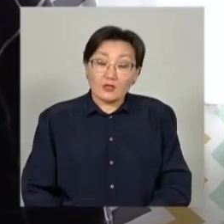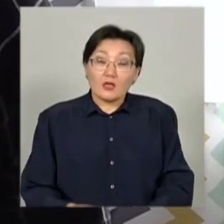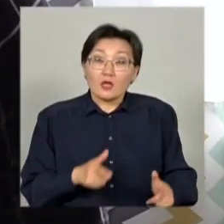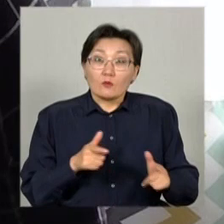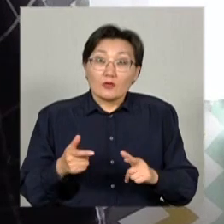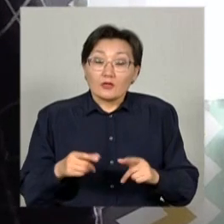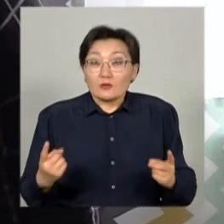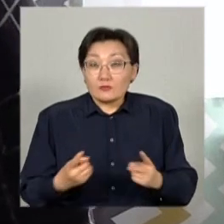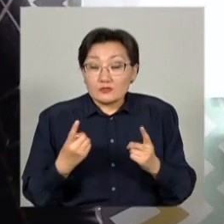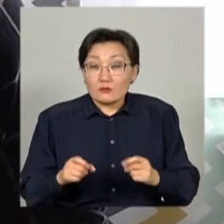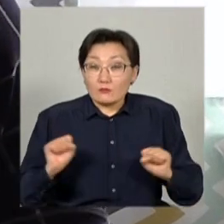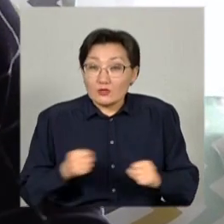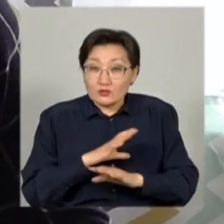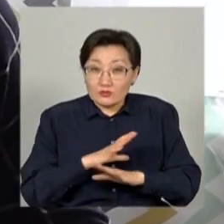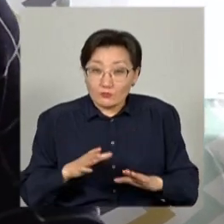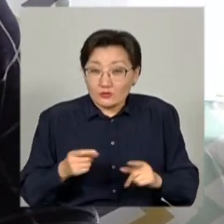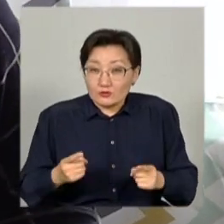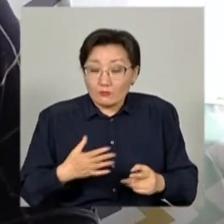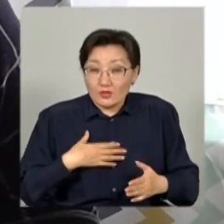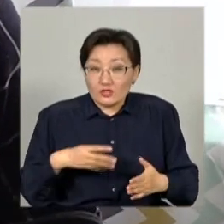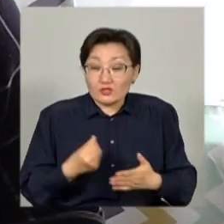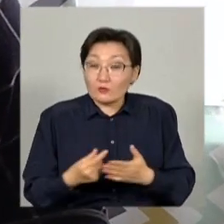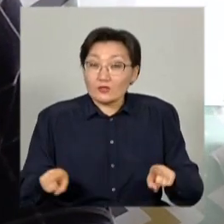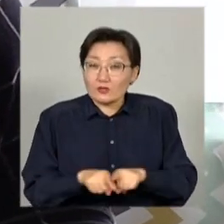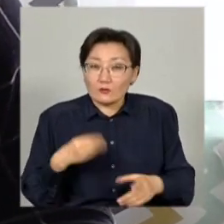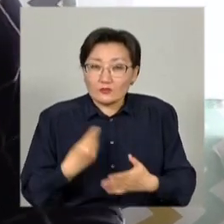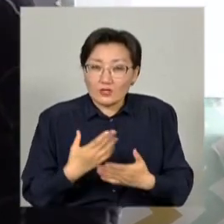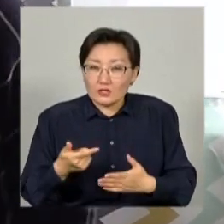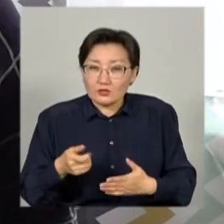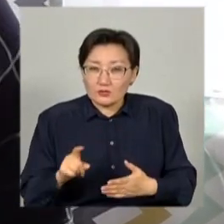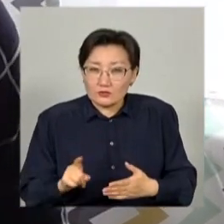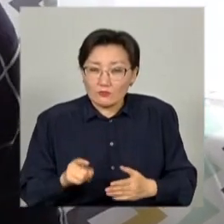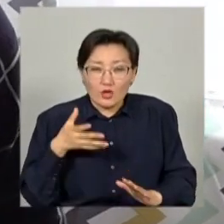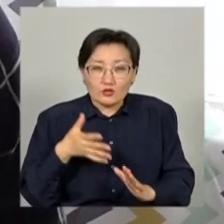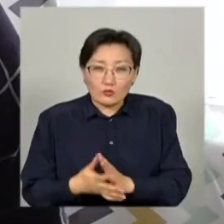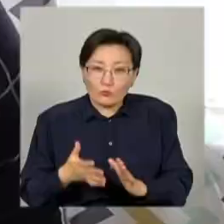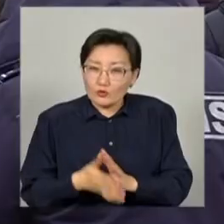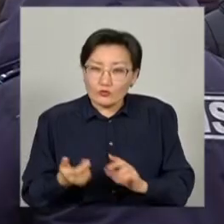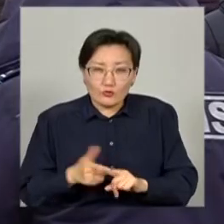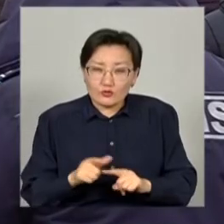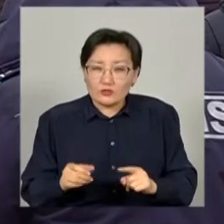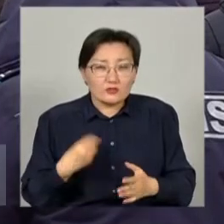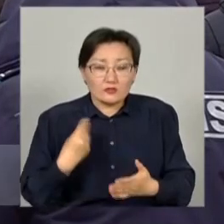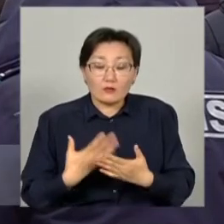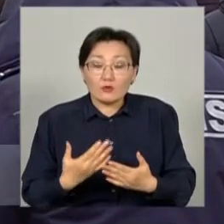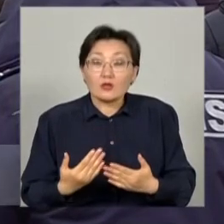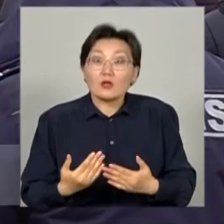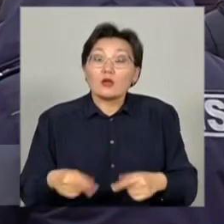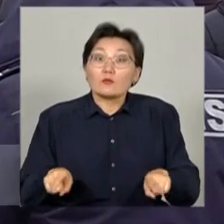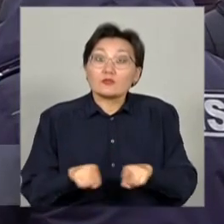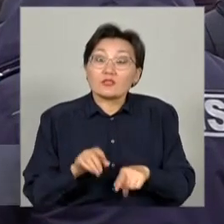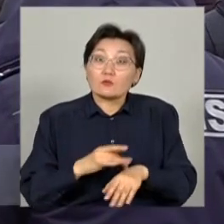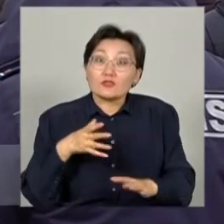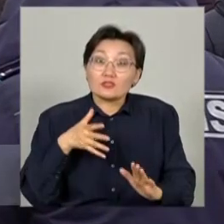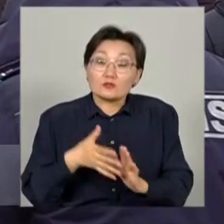Готовили как обычно, мороза не было. Почему мы платим такие деньги за газ? Расход стал очень большой. Огромные цифры в статье «Коммунальные